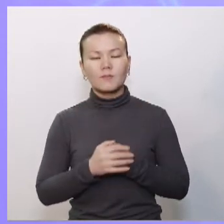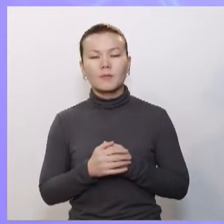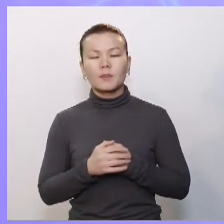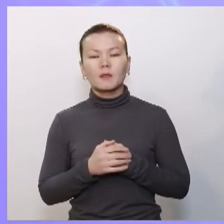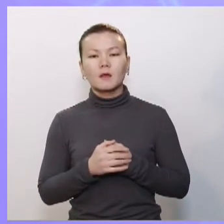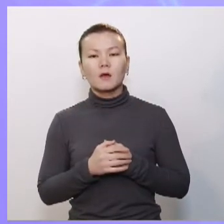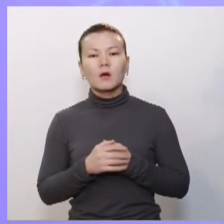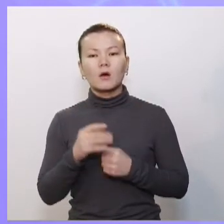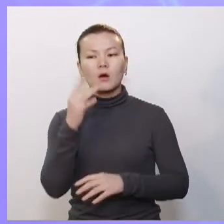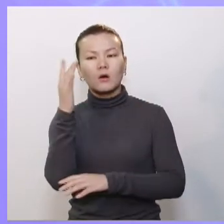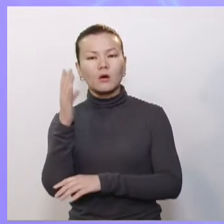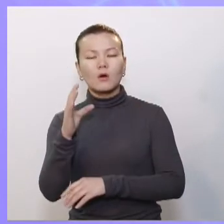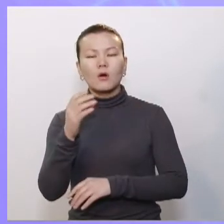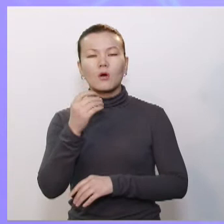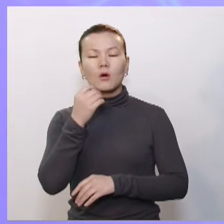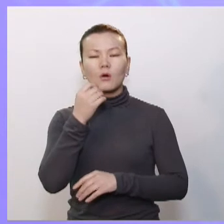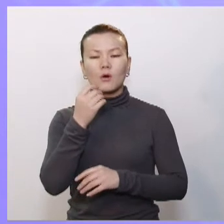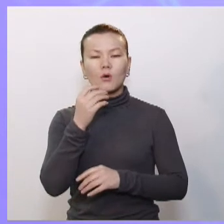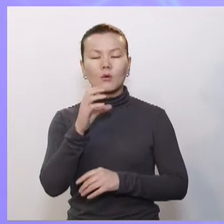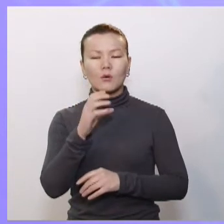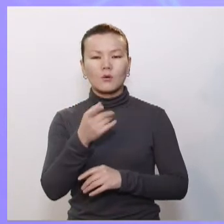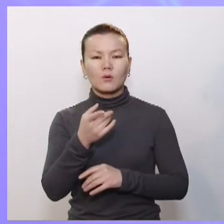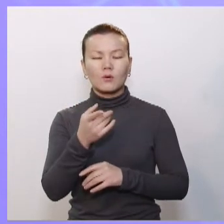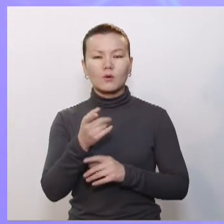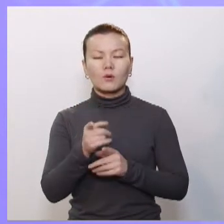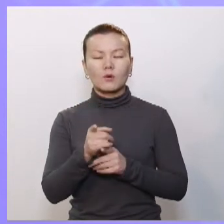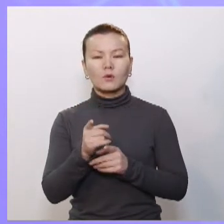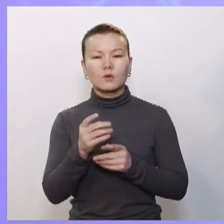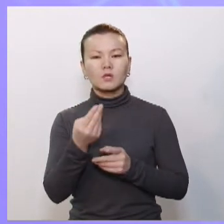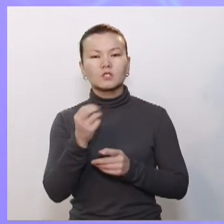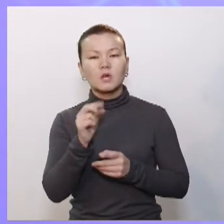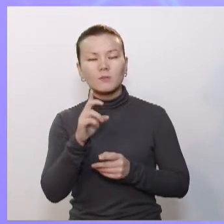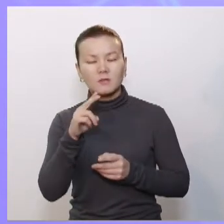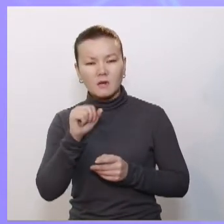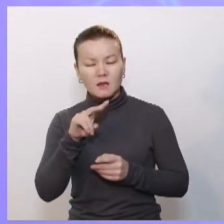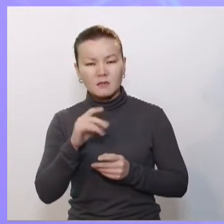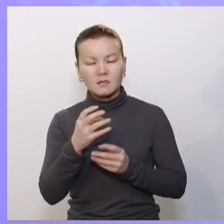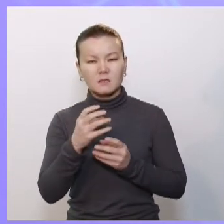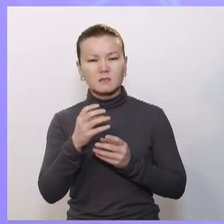Өрүк, алма, шабдалы бактары гүлдөй башташат.